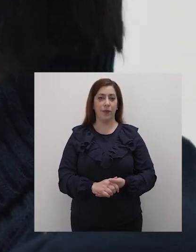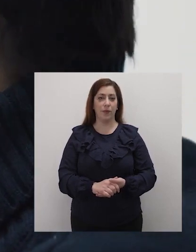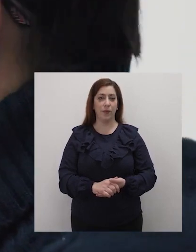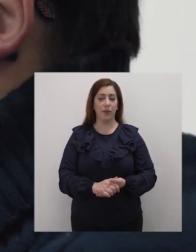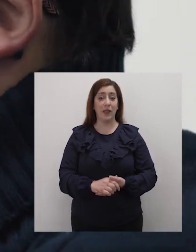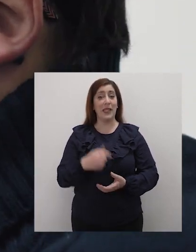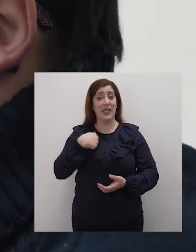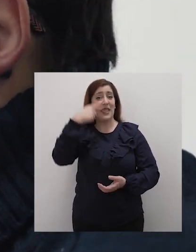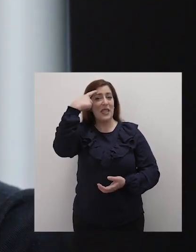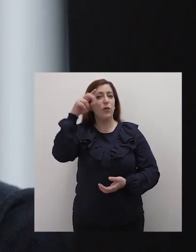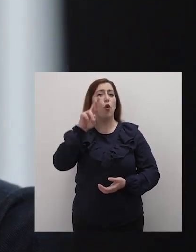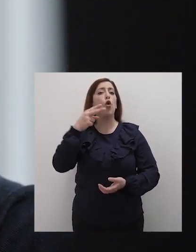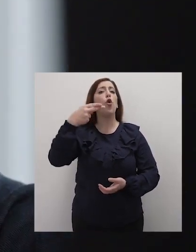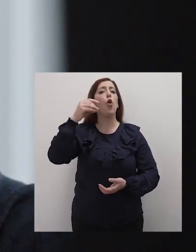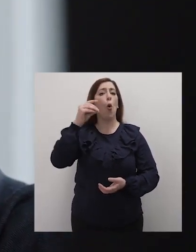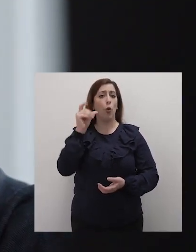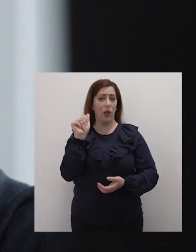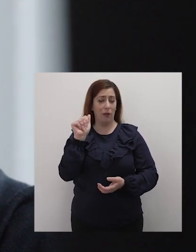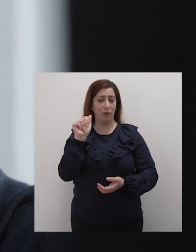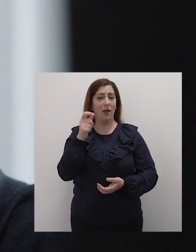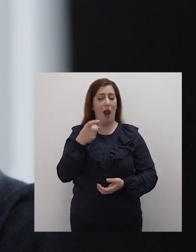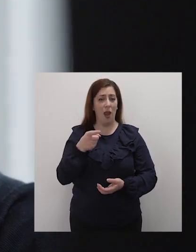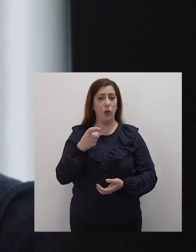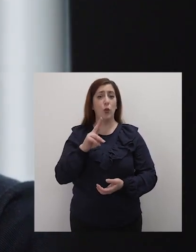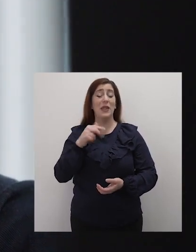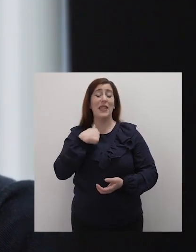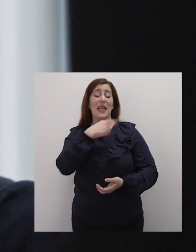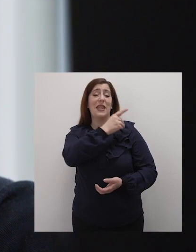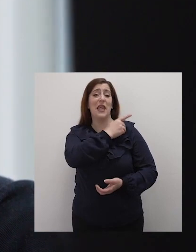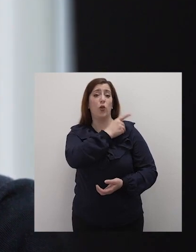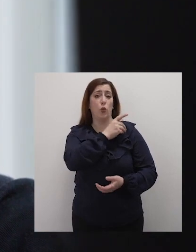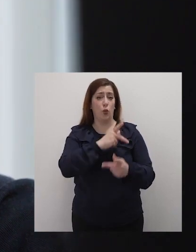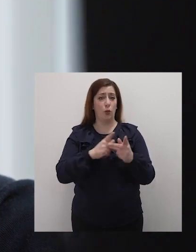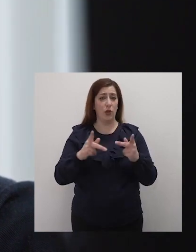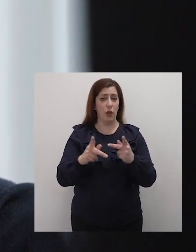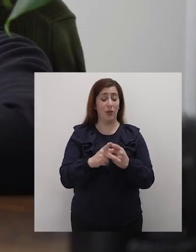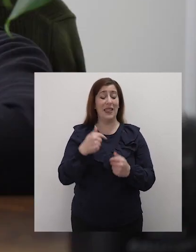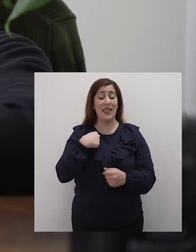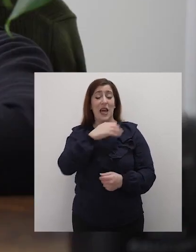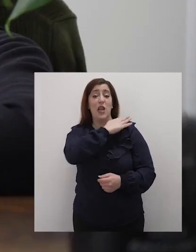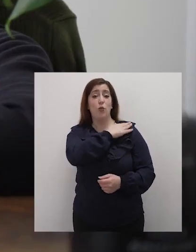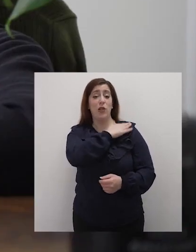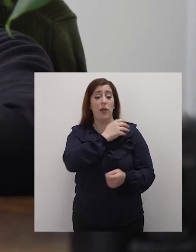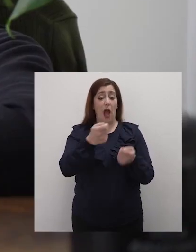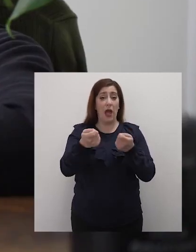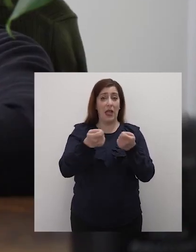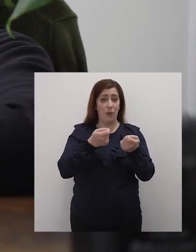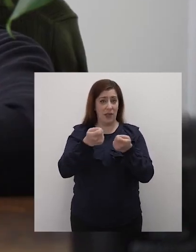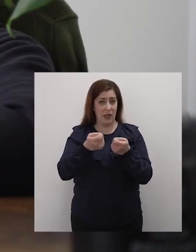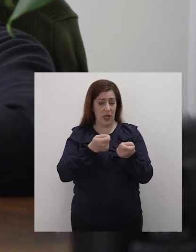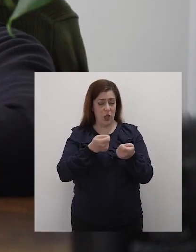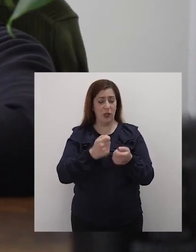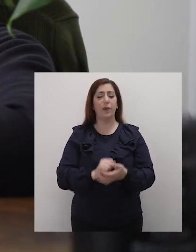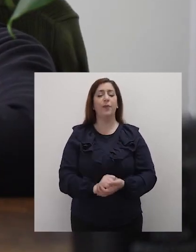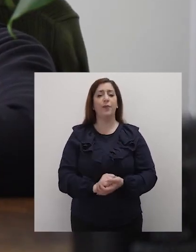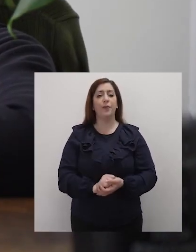My name is Roda Garland I'm the executive director at CRPD where I'm responsible for the administration of CRPD